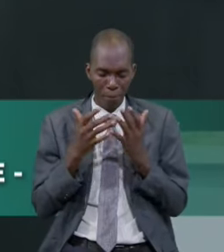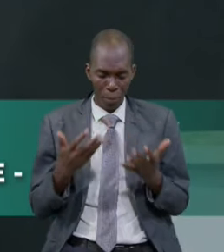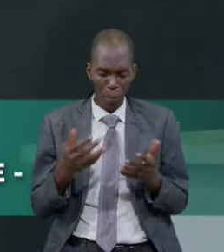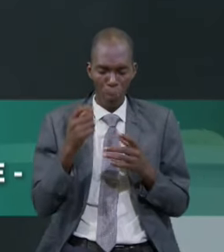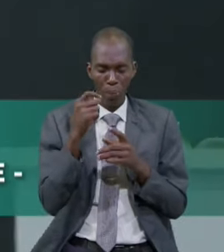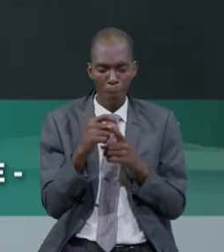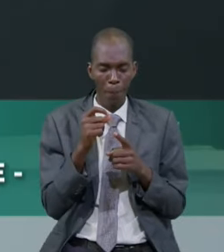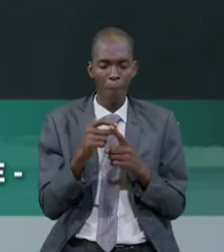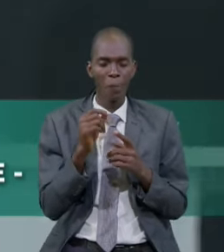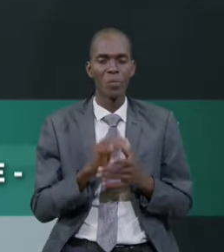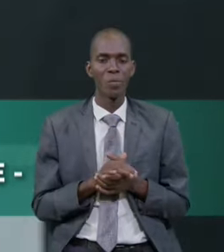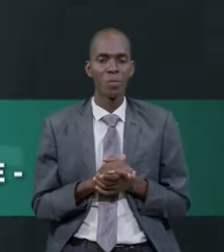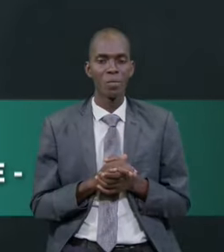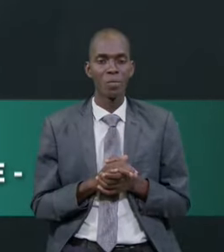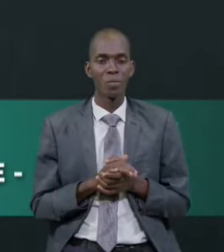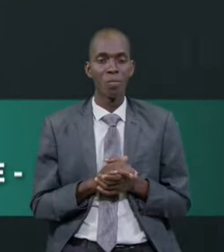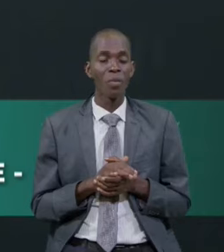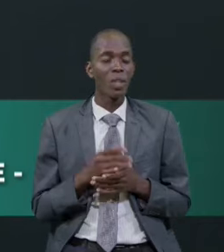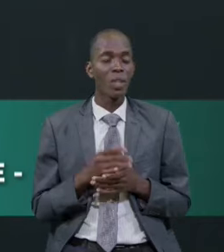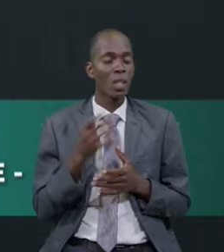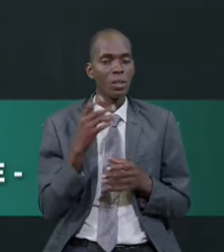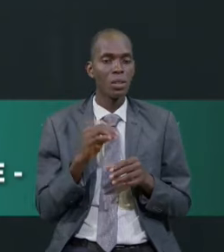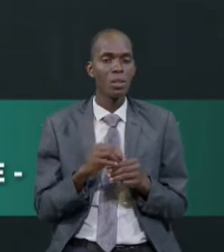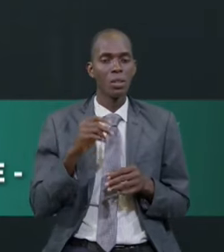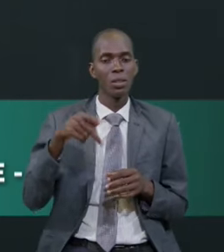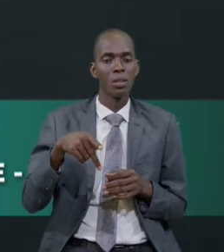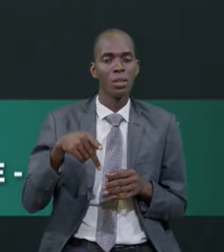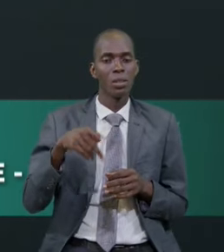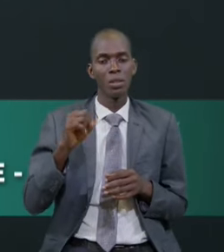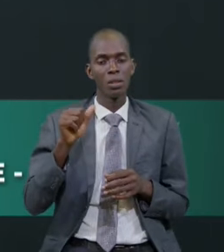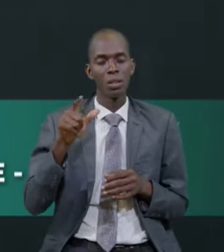le soutien scripturaire. Psaume 78,